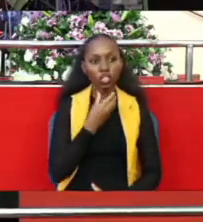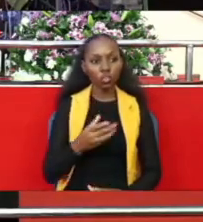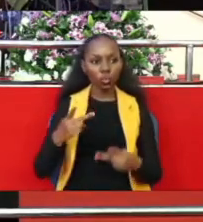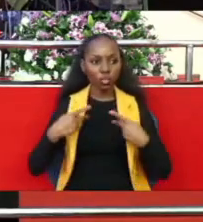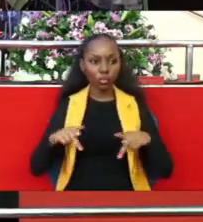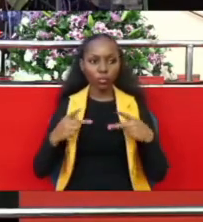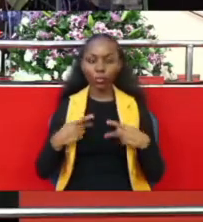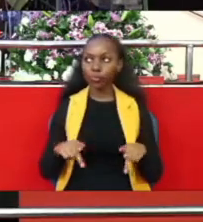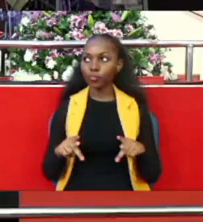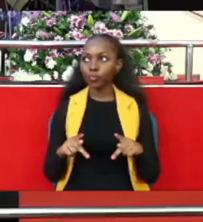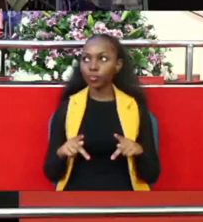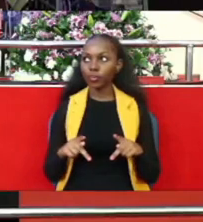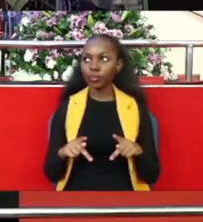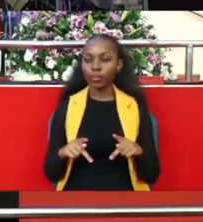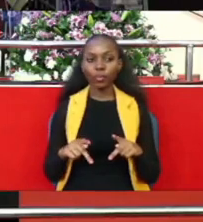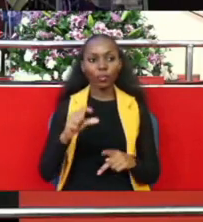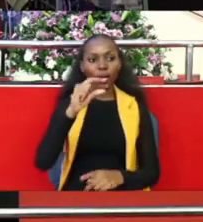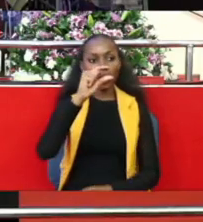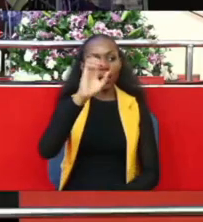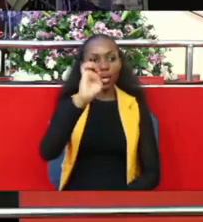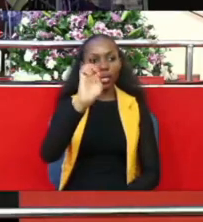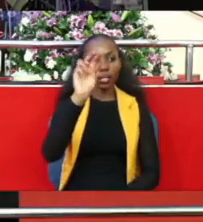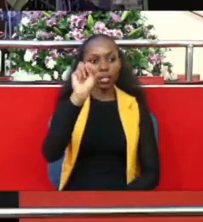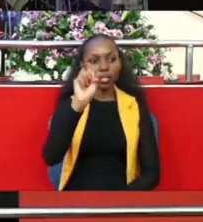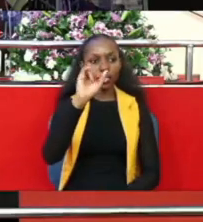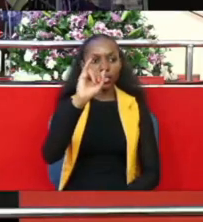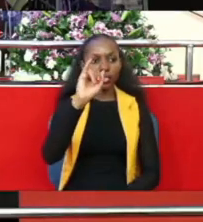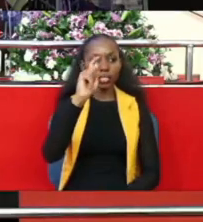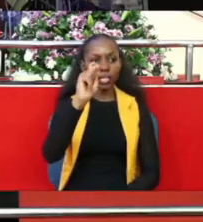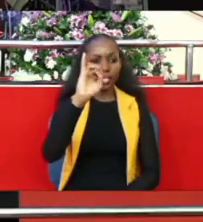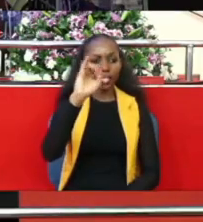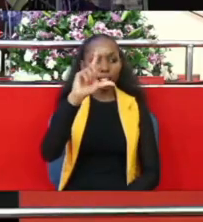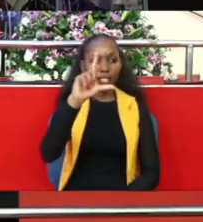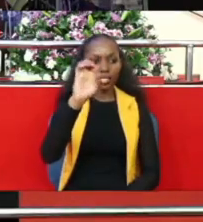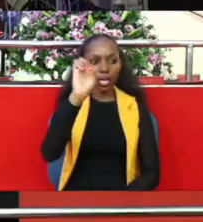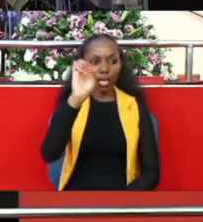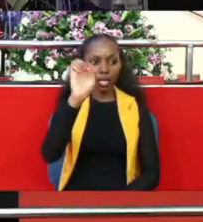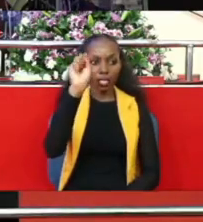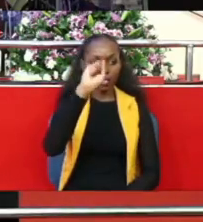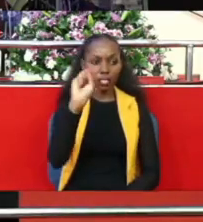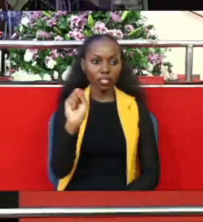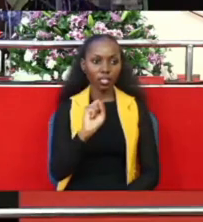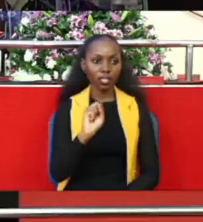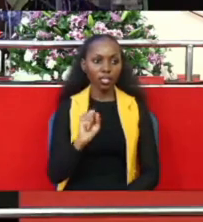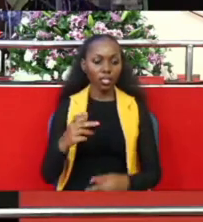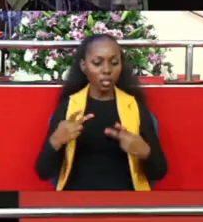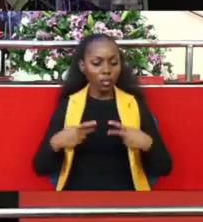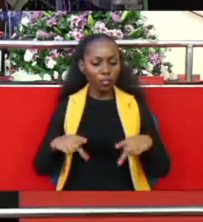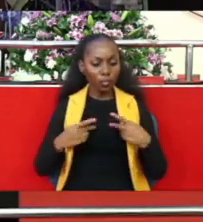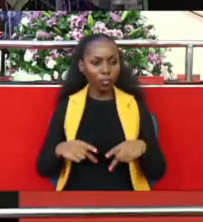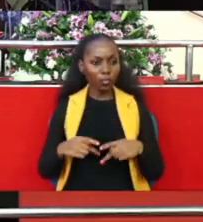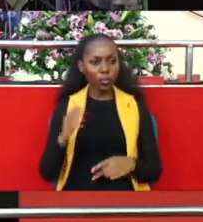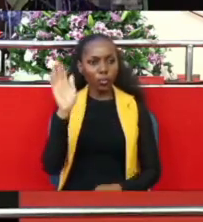Israeli. They were Gentiles. Walikuwa watu ambao si wa nyumba ya Israeli. They were a people who never had a name.